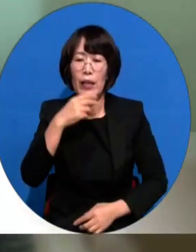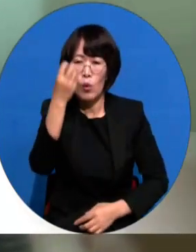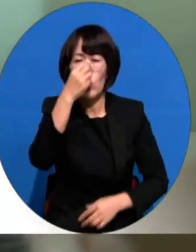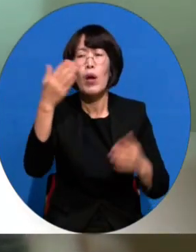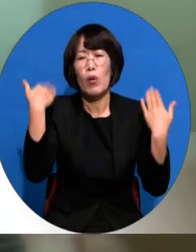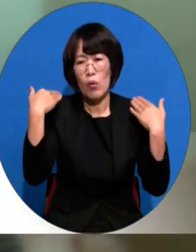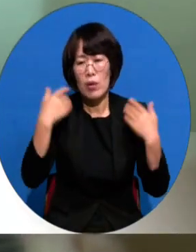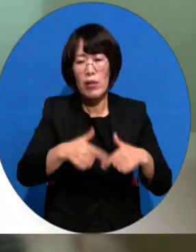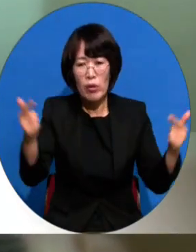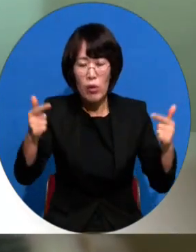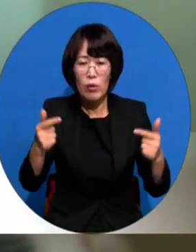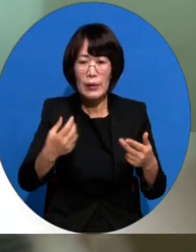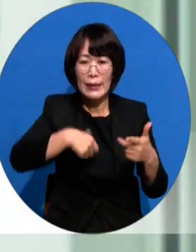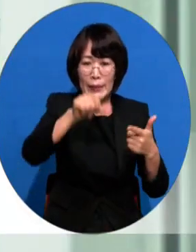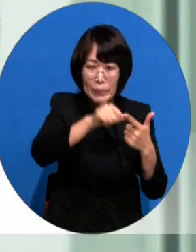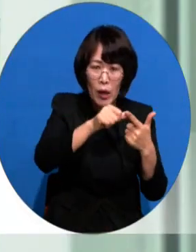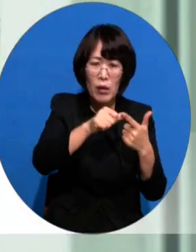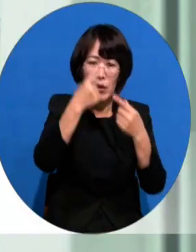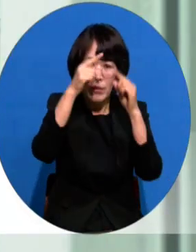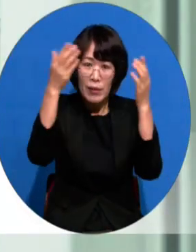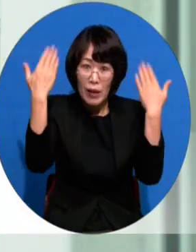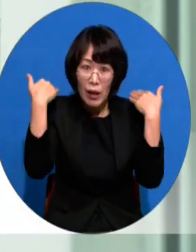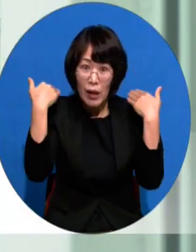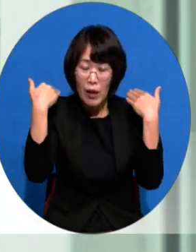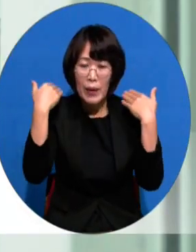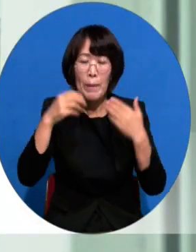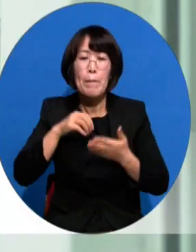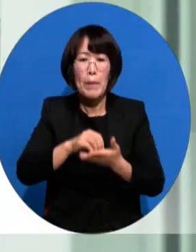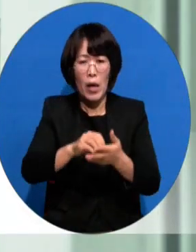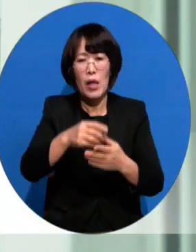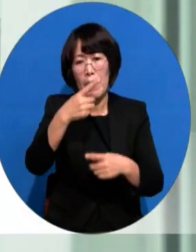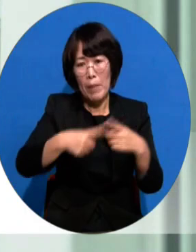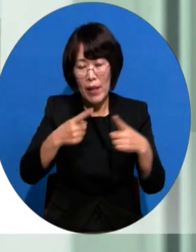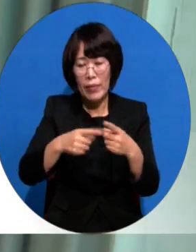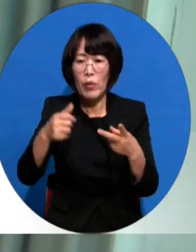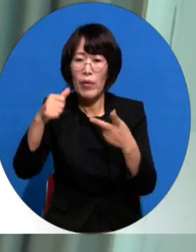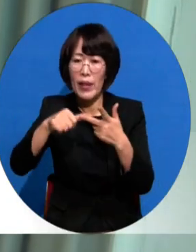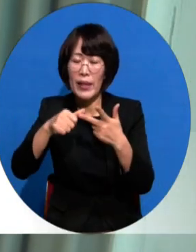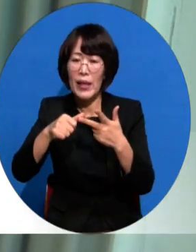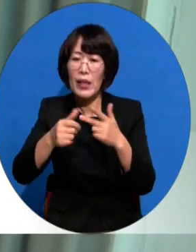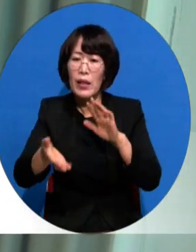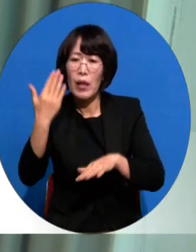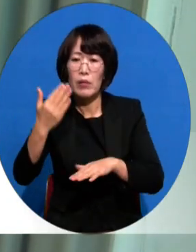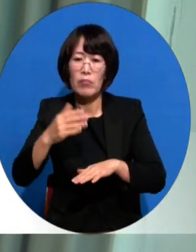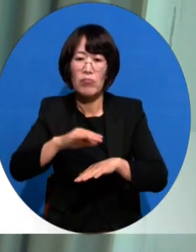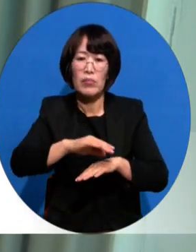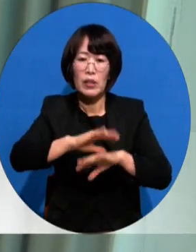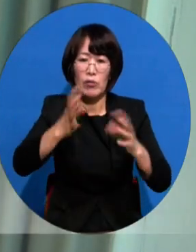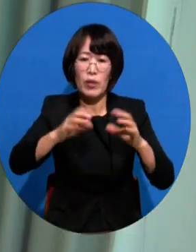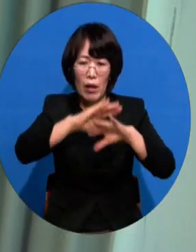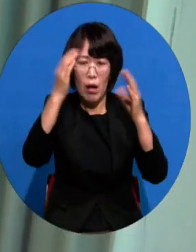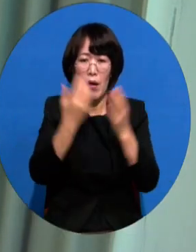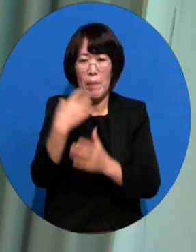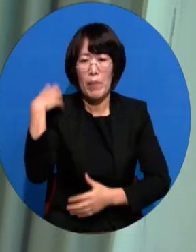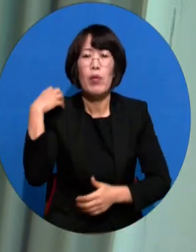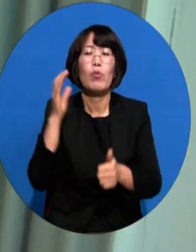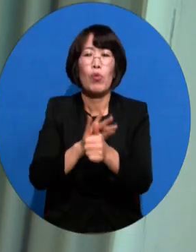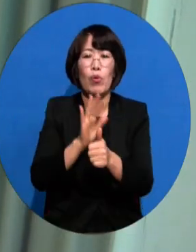면제하고 둘째사는 국공립 퇴학 등록금의 절반을 셋째 이상은 전액 국가에서 지원하도록